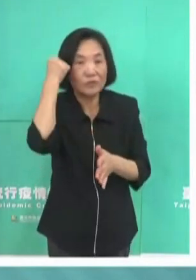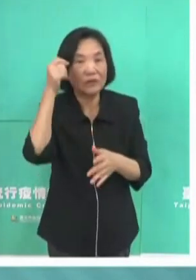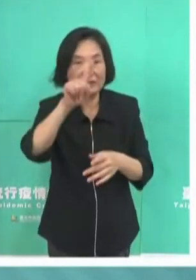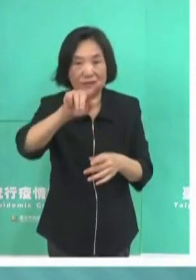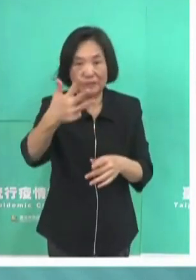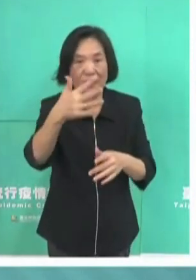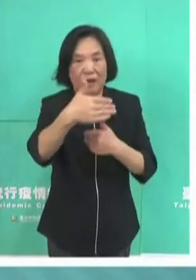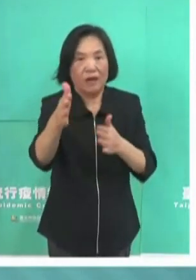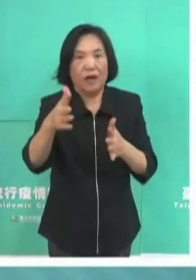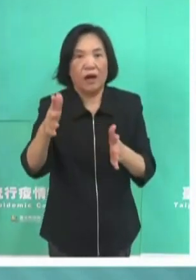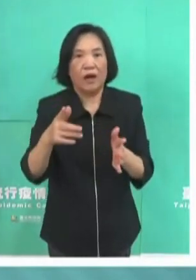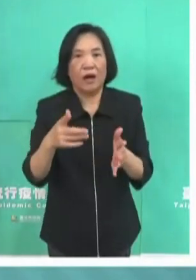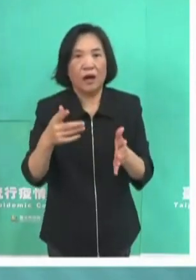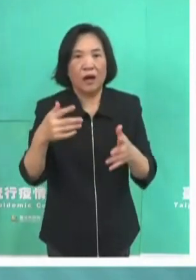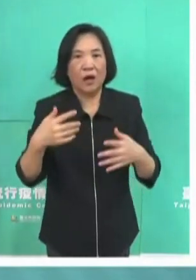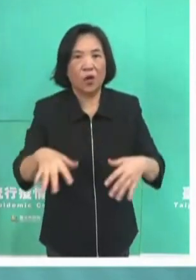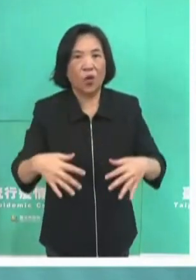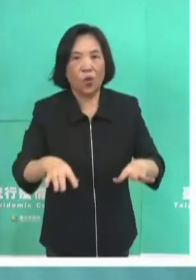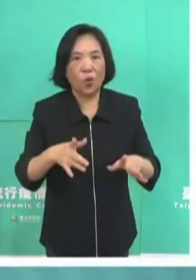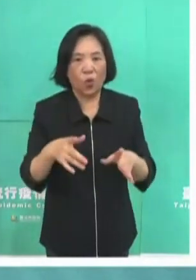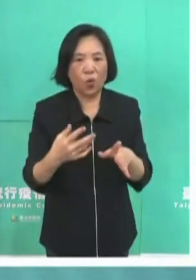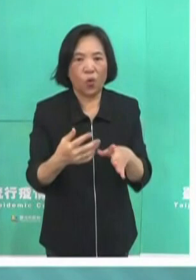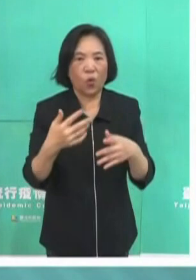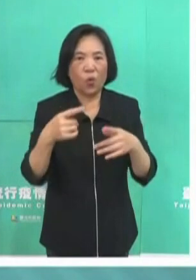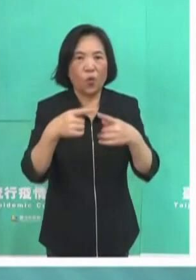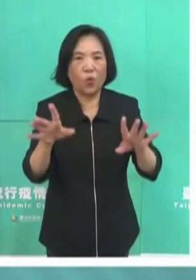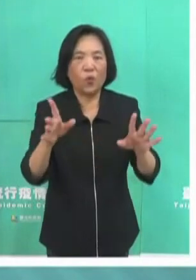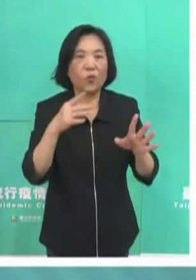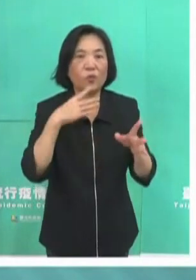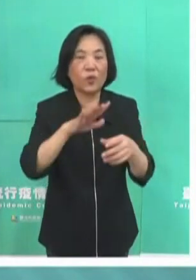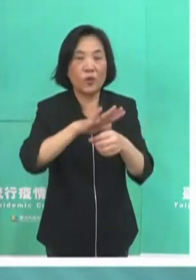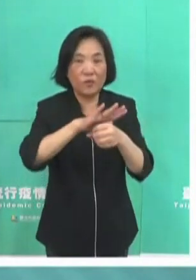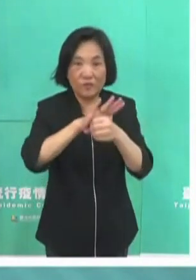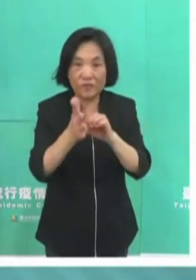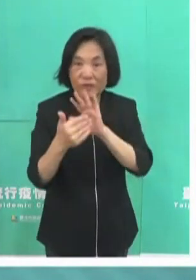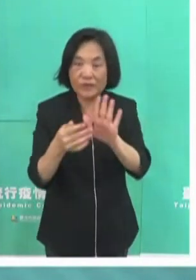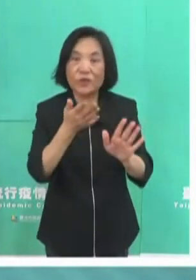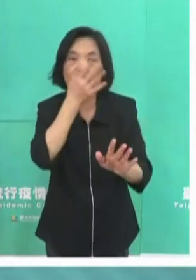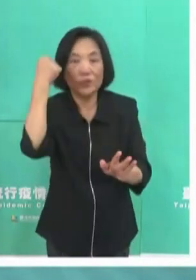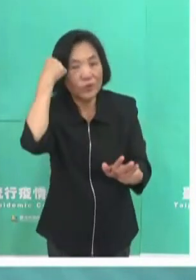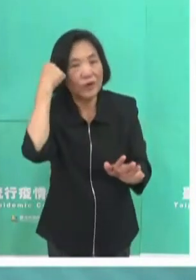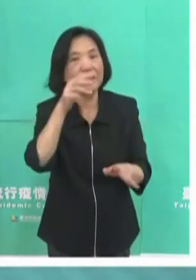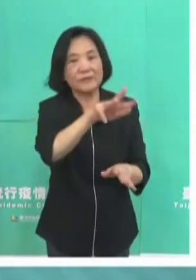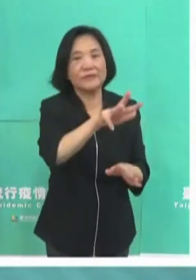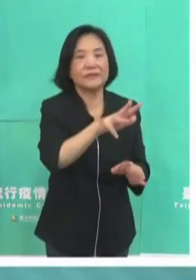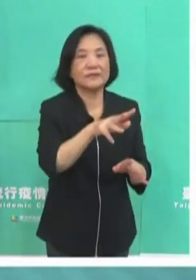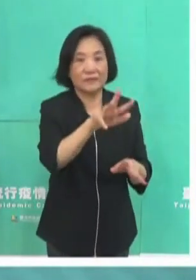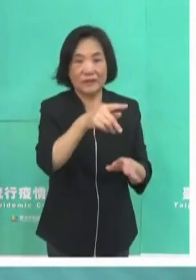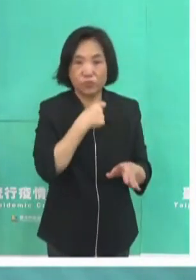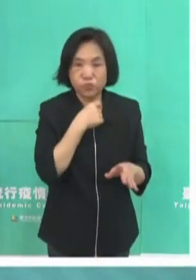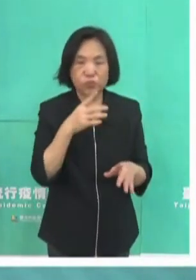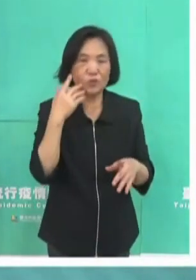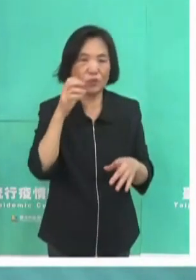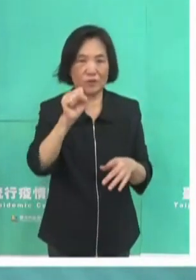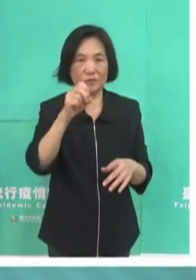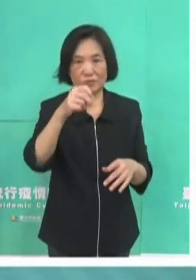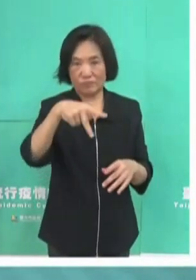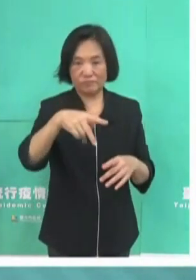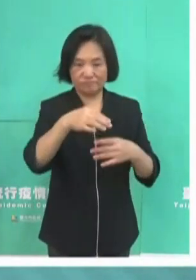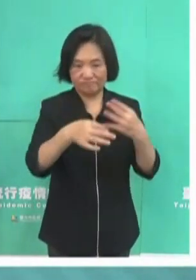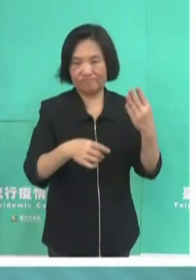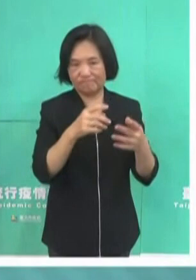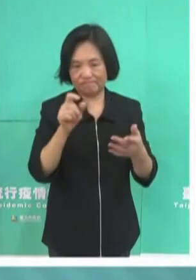1800间，所以结论是这样的啊。哦，防疫旅馆8000间，要把 SOP 写好。如果你要升级到